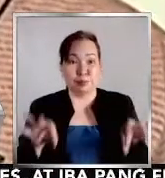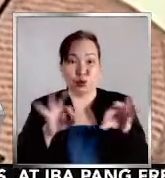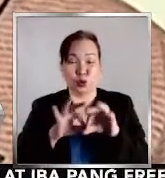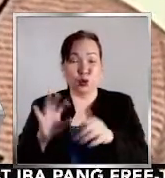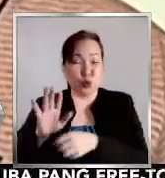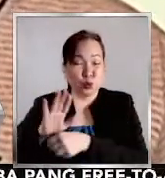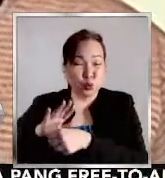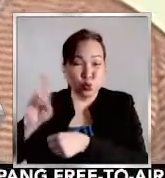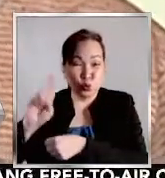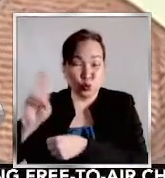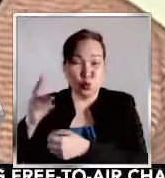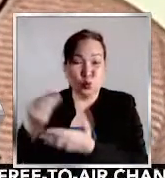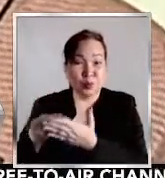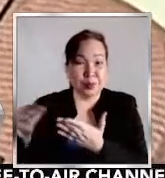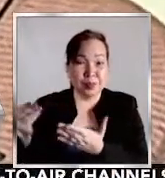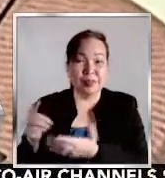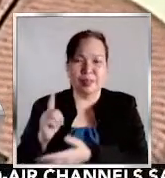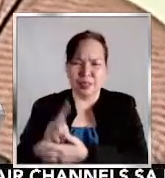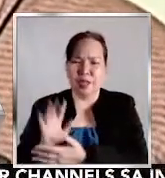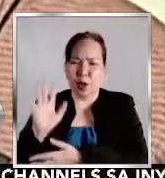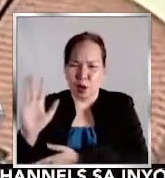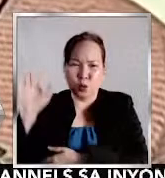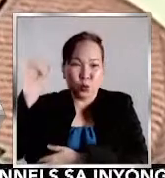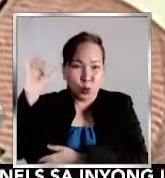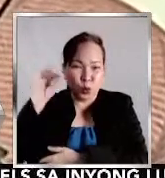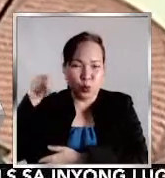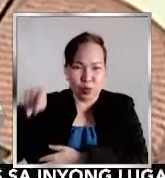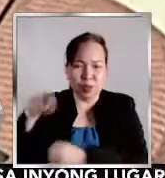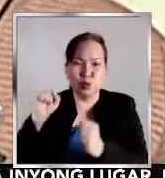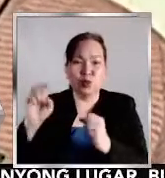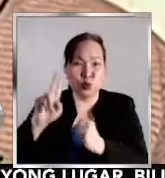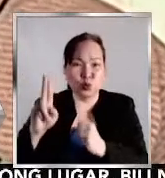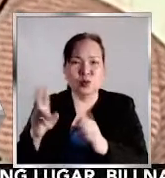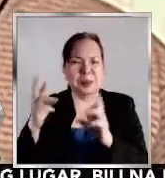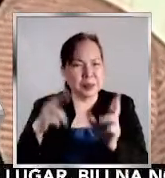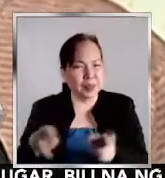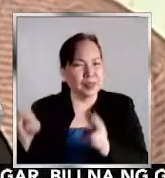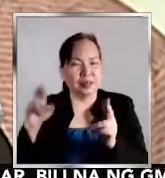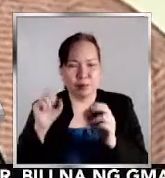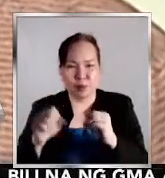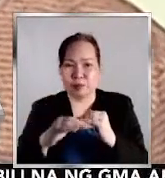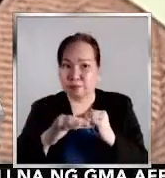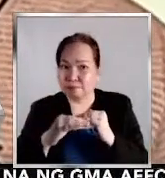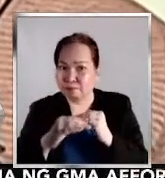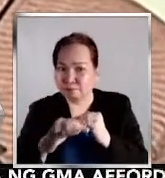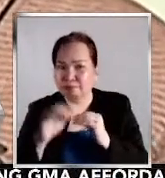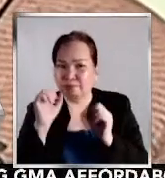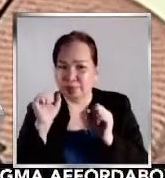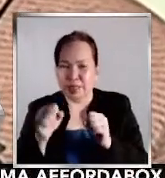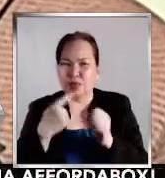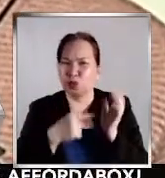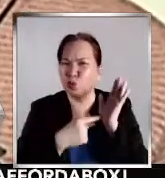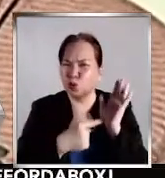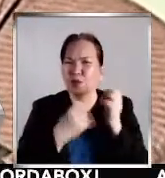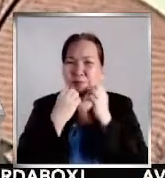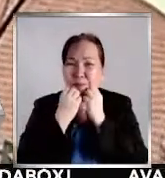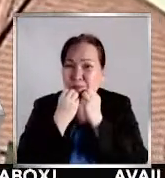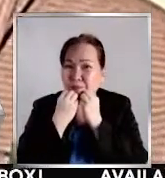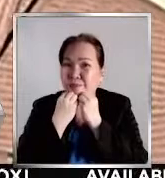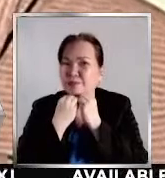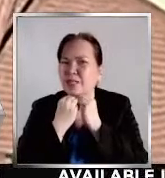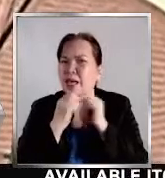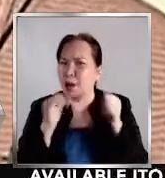materials are indigenous or sustainable para sa ganun mapakita natin kung paano natin magamit ito